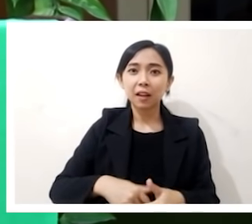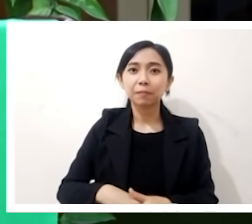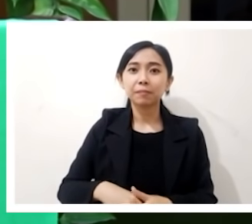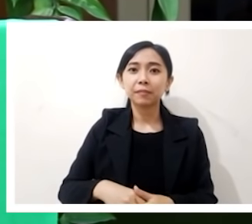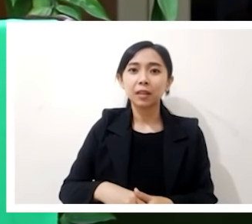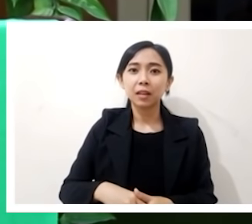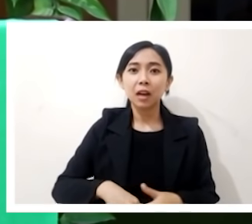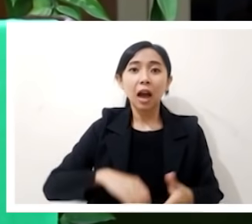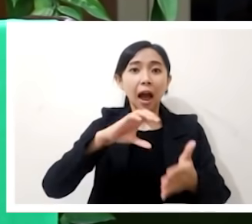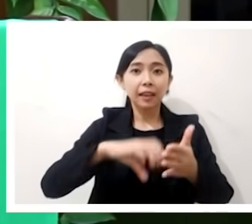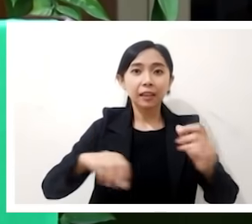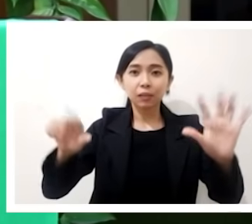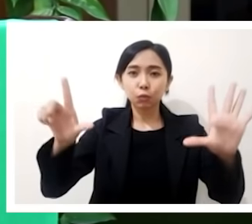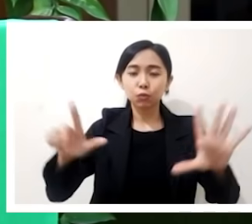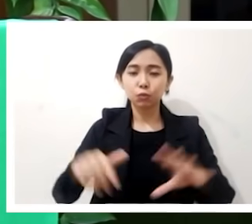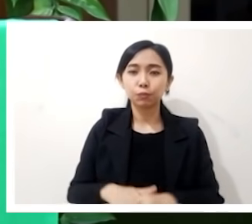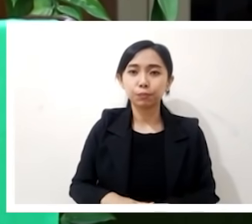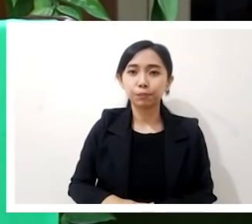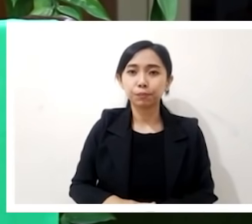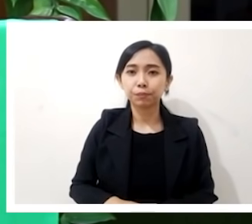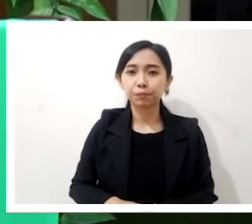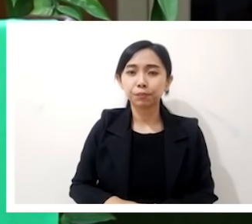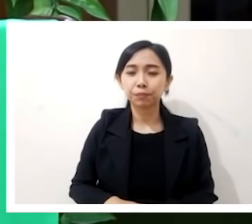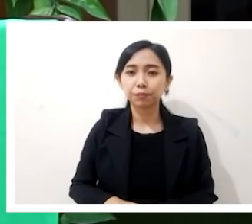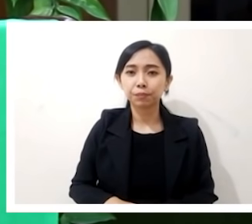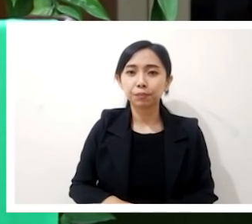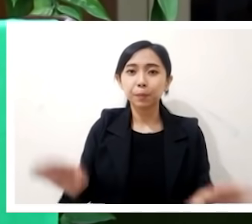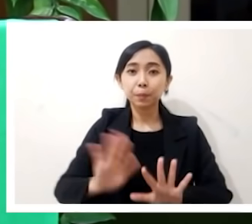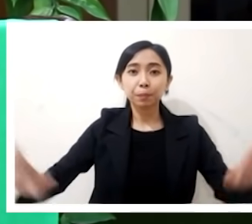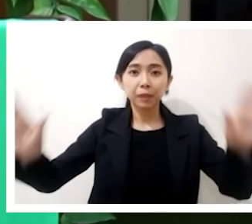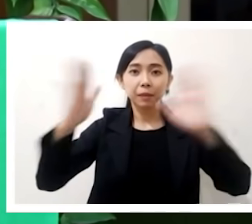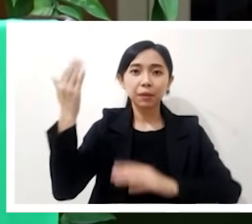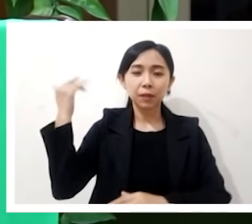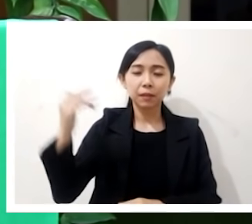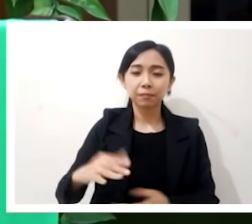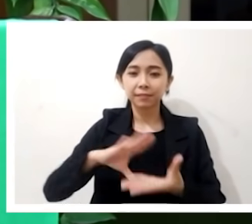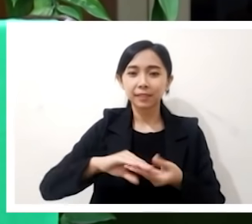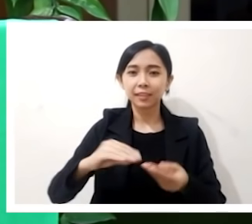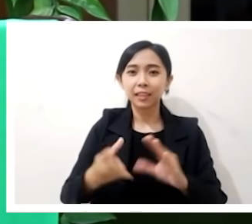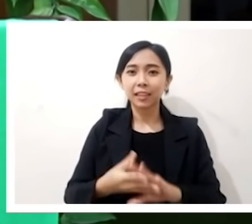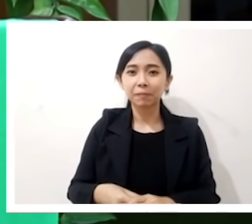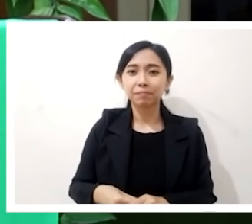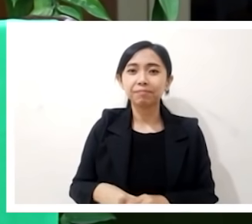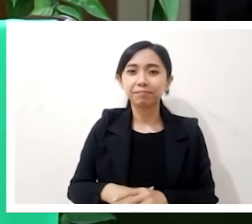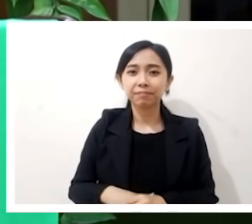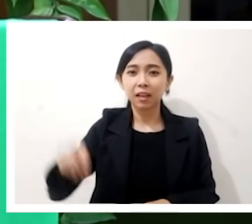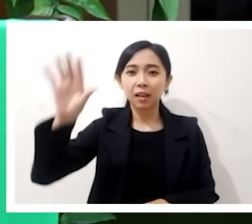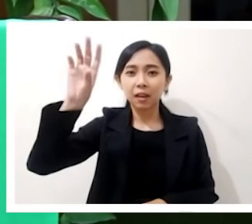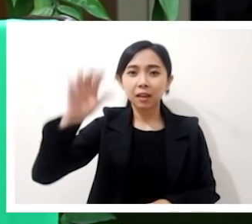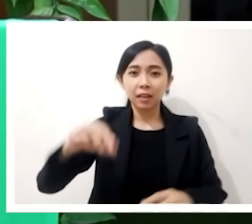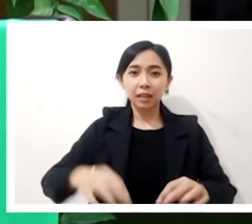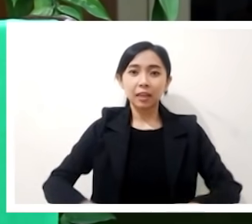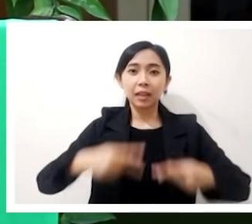sekarang. Sebagaimana kita baca minggu lalu, cerita Melkisedek dihadirkan untuk